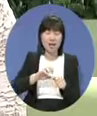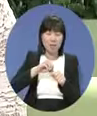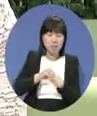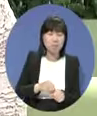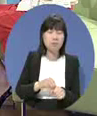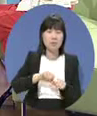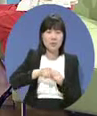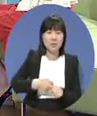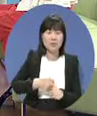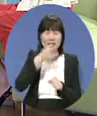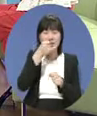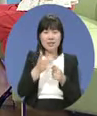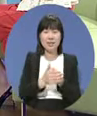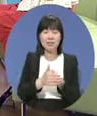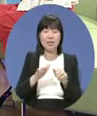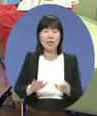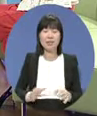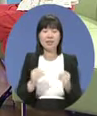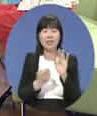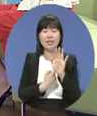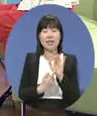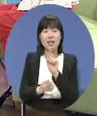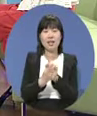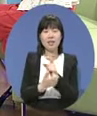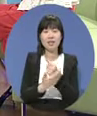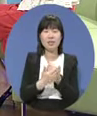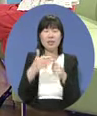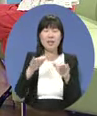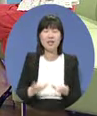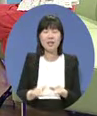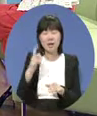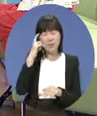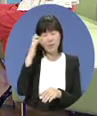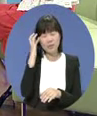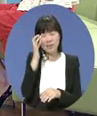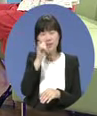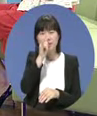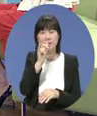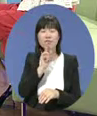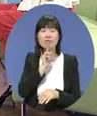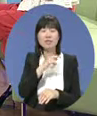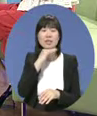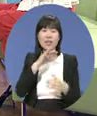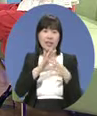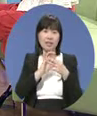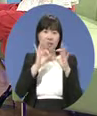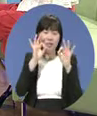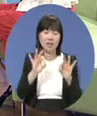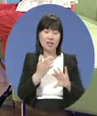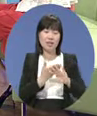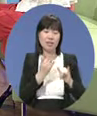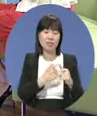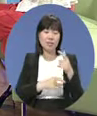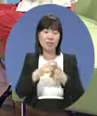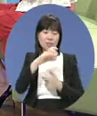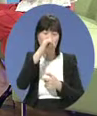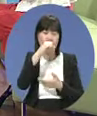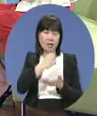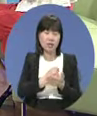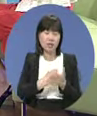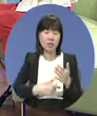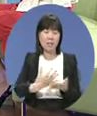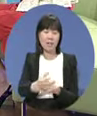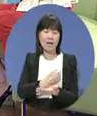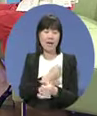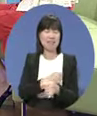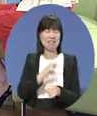이런 거 하잖아요. 이거 굉장히 이제 많이 나타나서 엄마들이 이제 이때 좀 골치 아파하시고 그리고 또 또래 관계에서 남이 더 좋은 거 갖고 있으면 아까 이거 확 뺏는